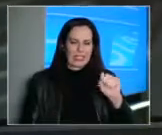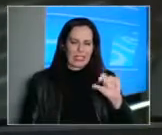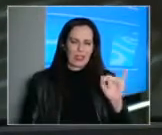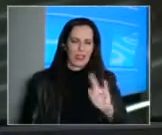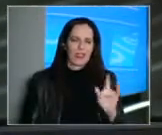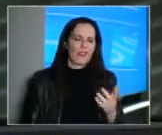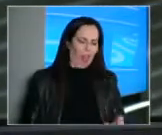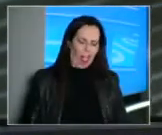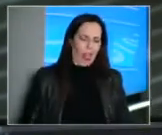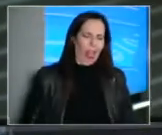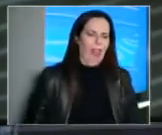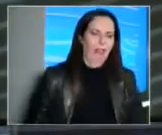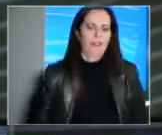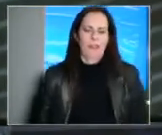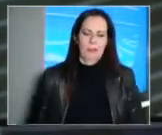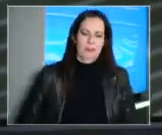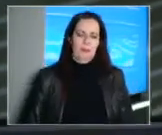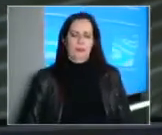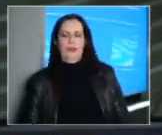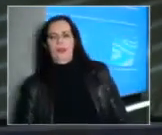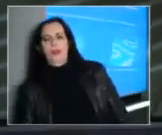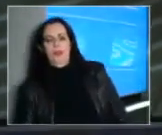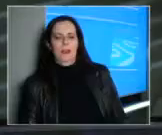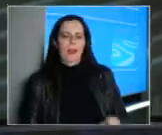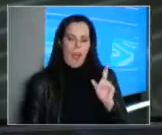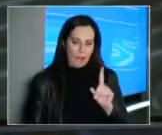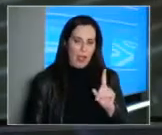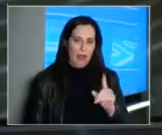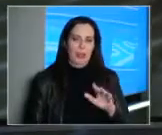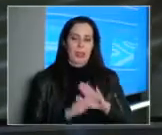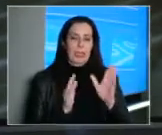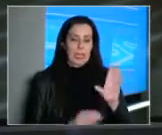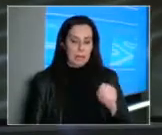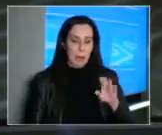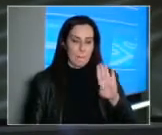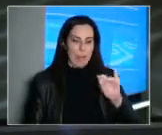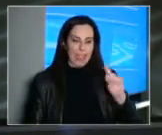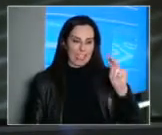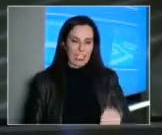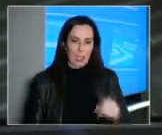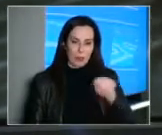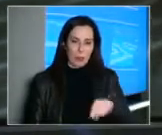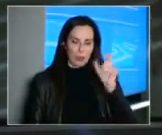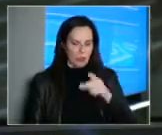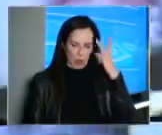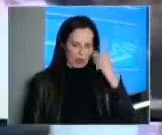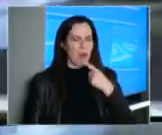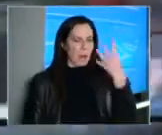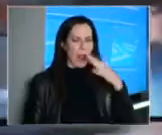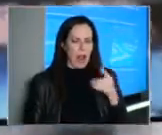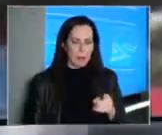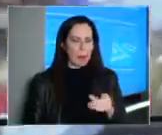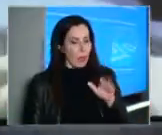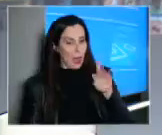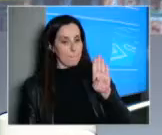לא אלגור, בוא נשים אותו בפרופורציה. אבל תראה, אם ג'ו ביידן יבוא, והרבה אנשים לא הבינו לפני 4 שנים למה... אגב,